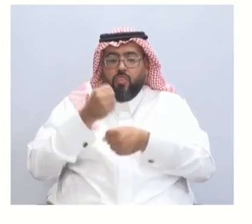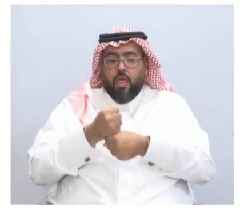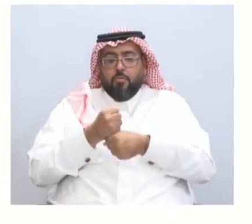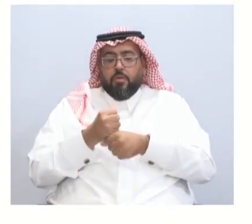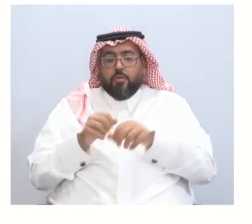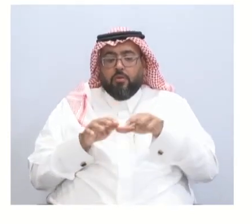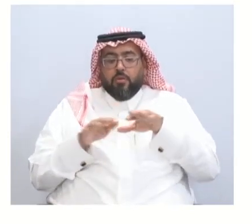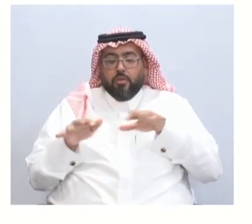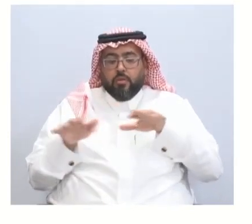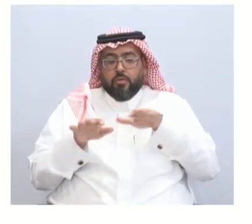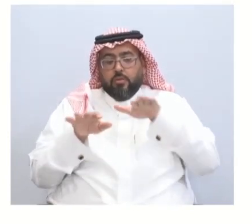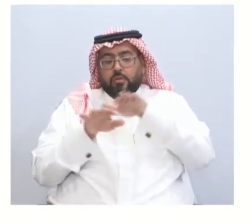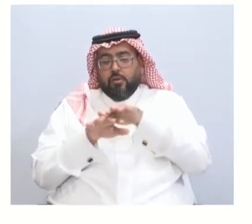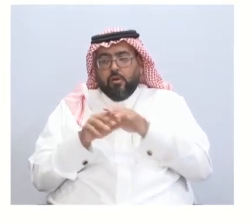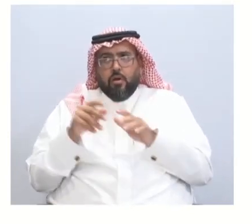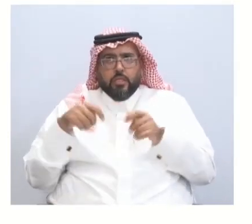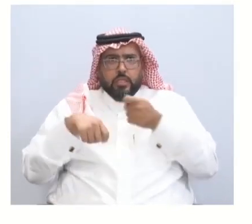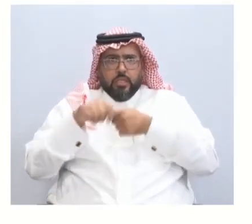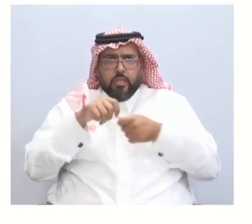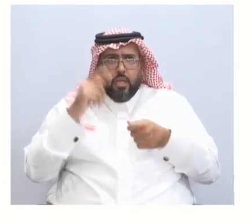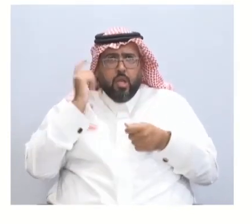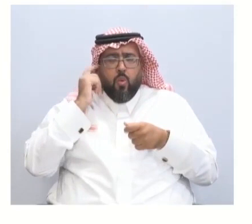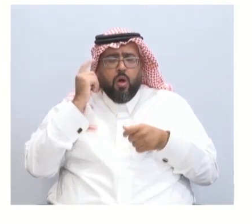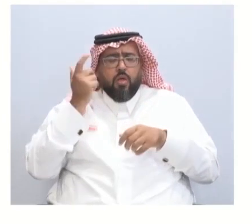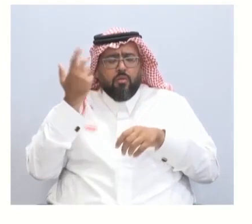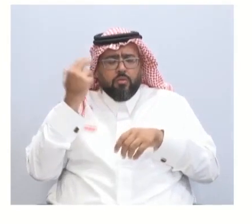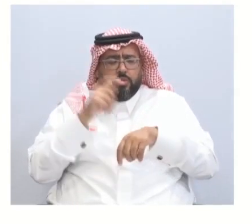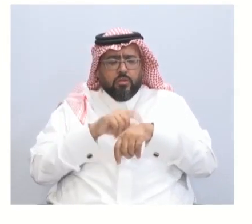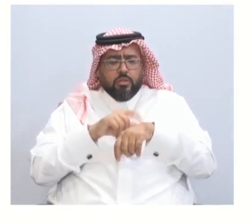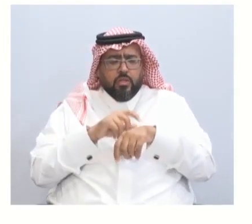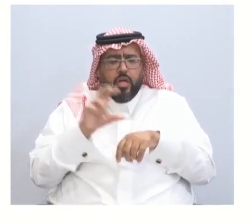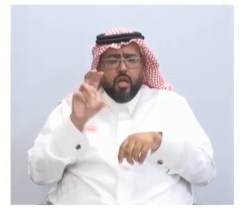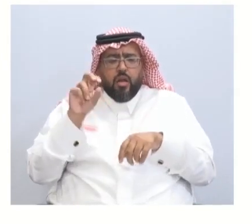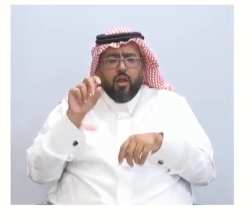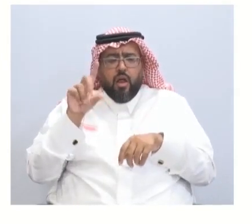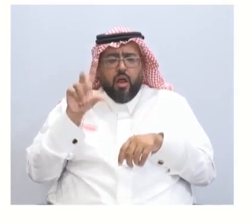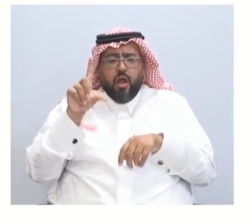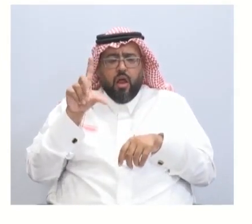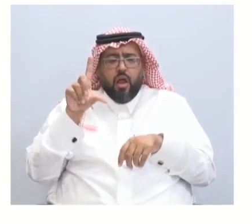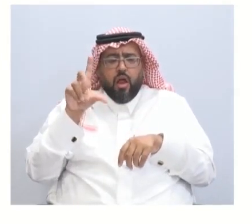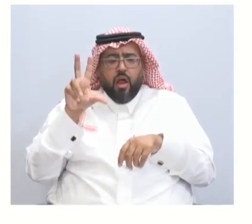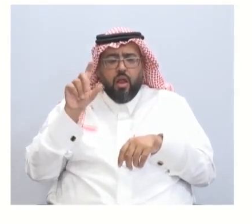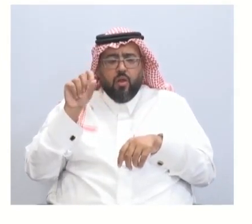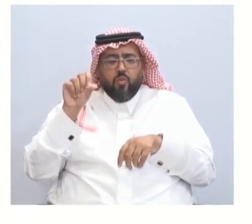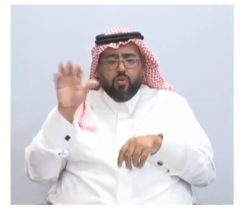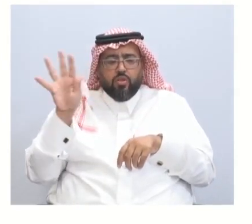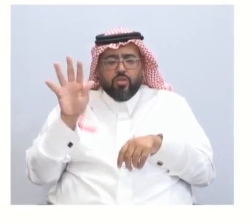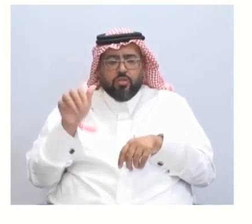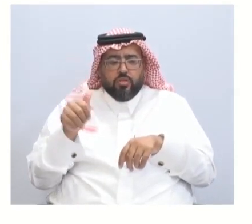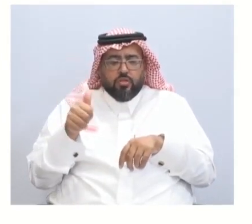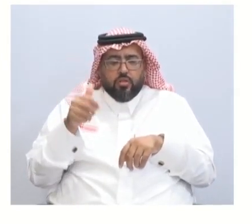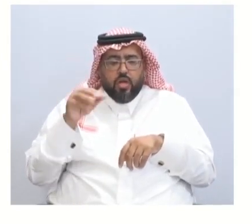الثابته وكان يعتقد في ذلك الوقت ان الوشاح او ما يعرف بالوشاح ستار الارض الذي